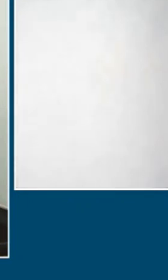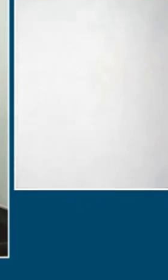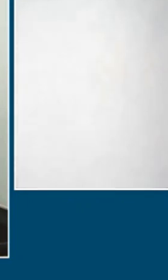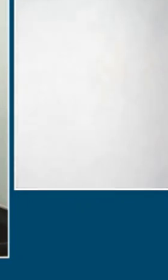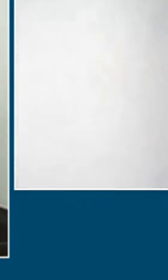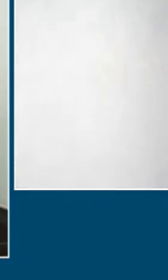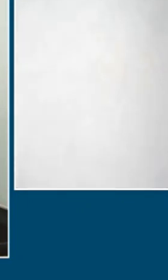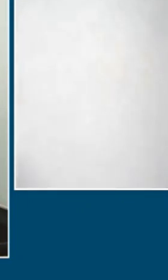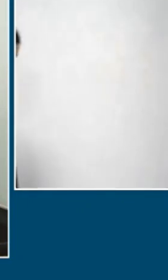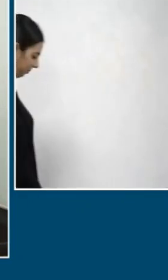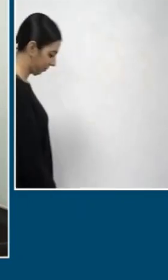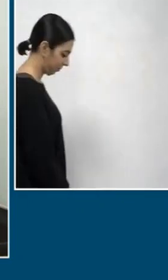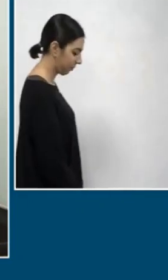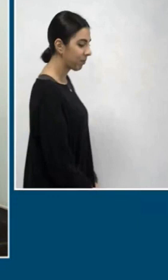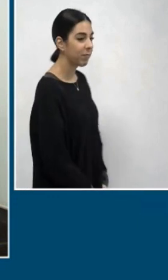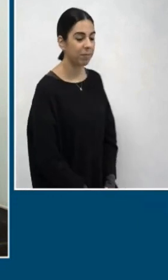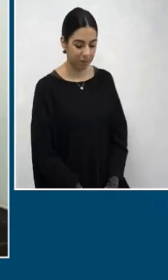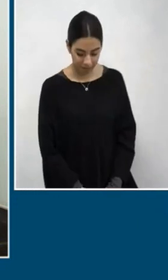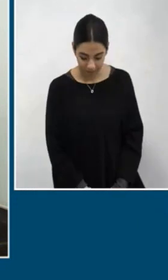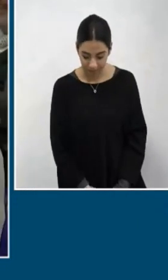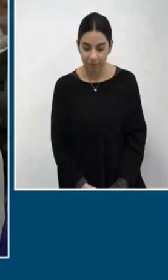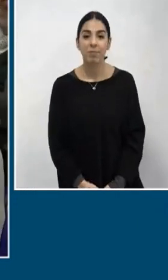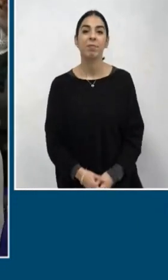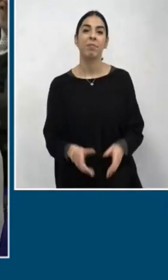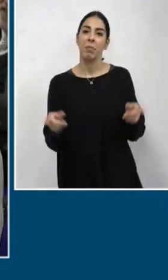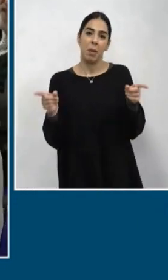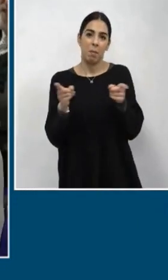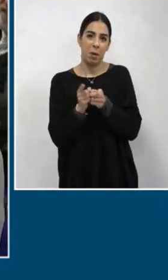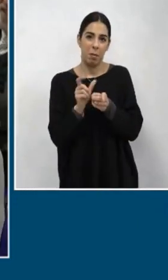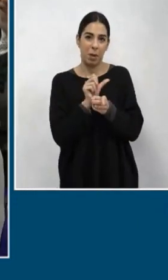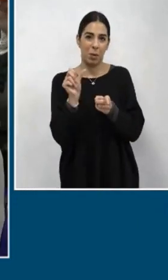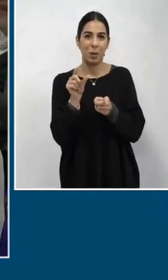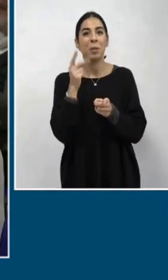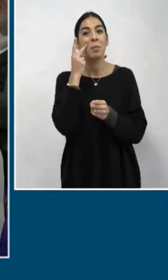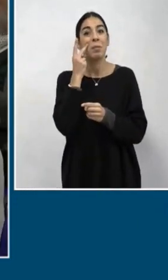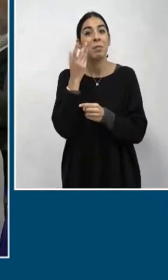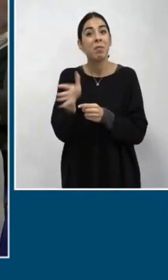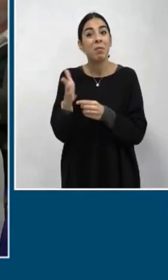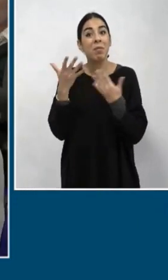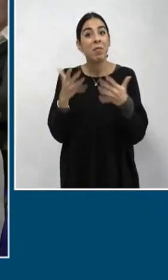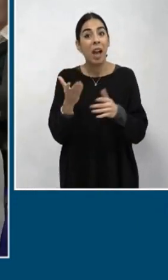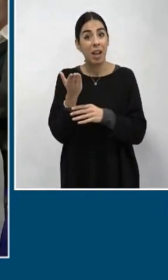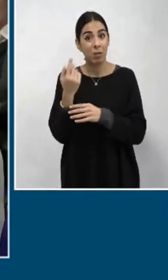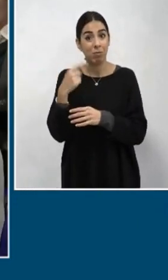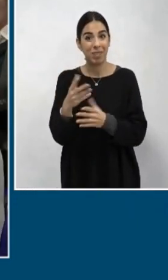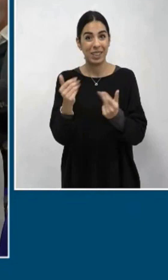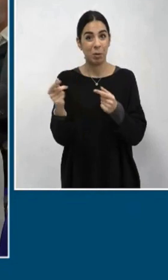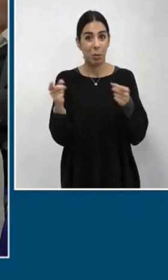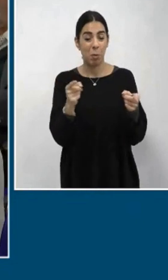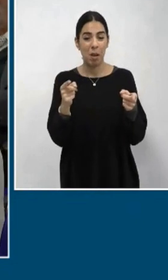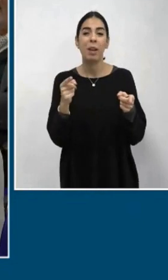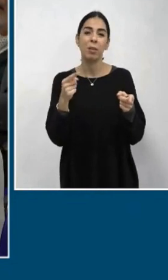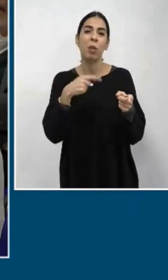dico solo una cosa in aggiunta quello che avete visto in questo saluto è quello che noi abbiamo chiamato